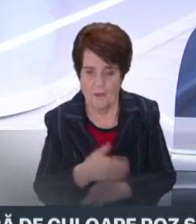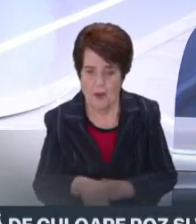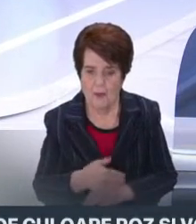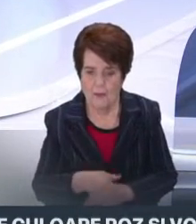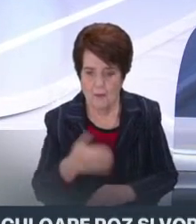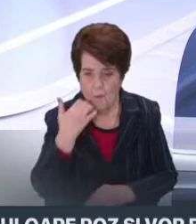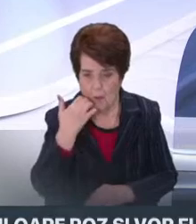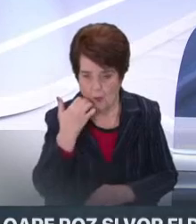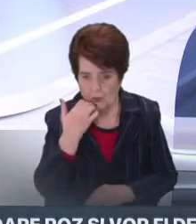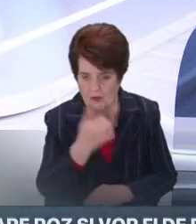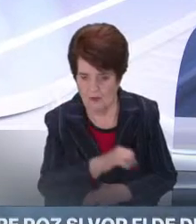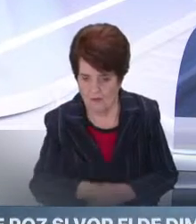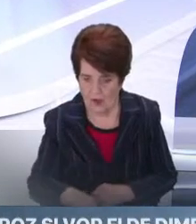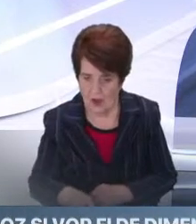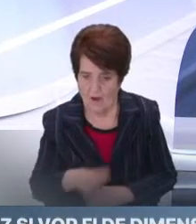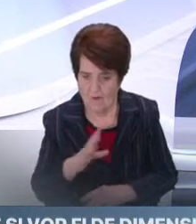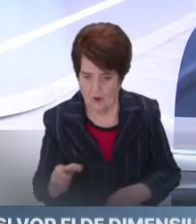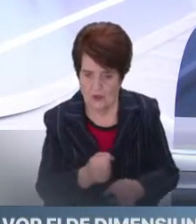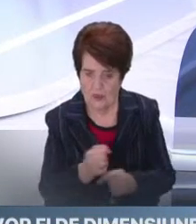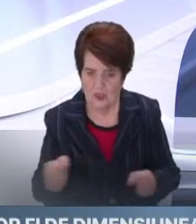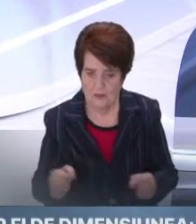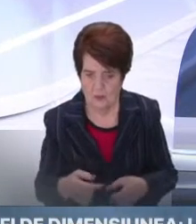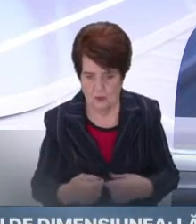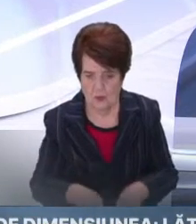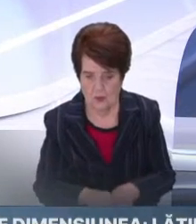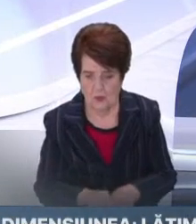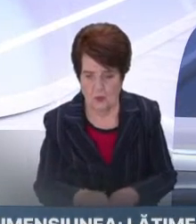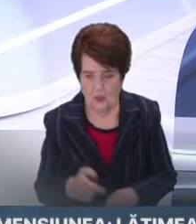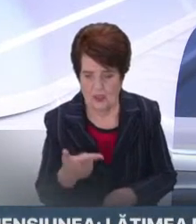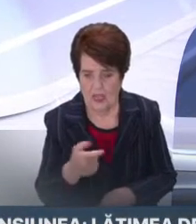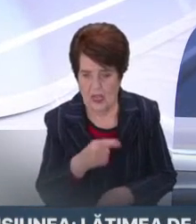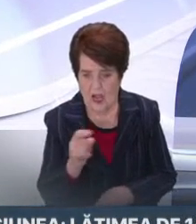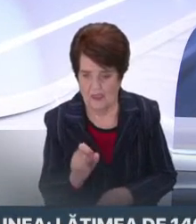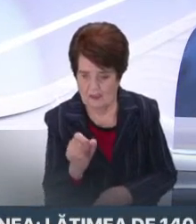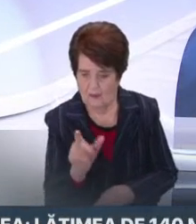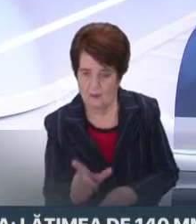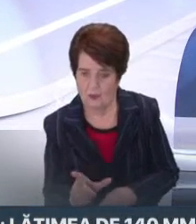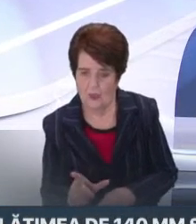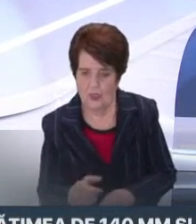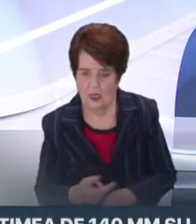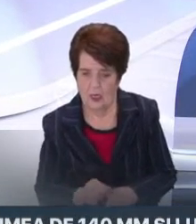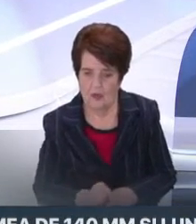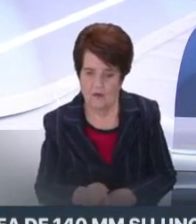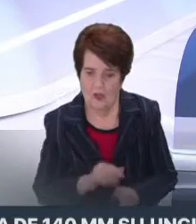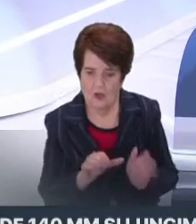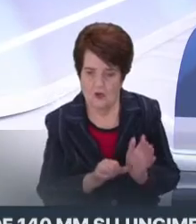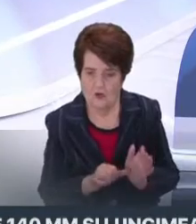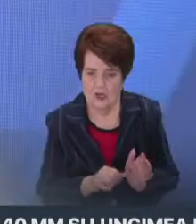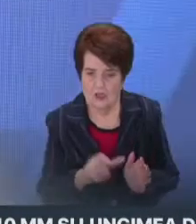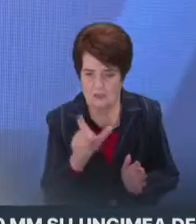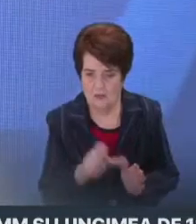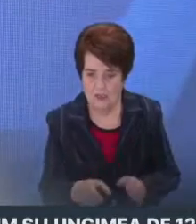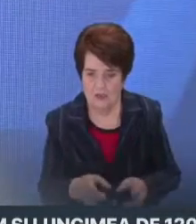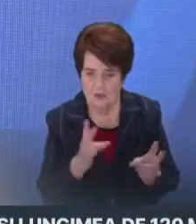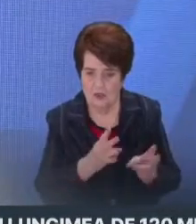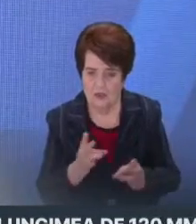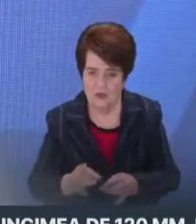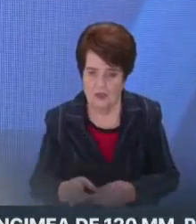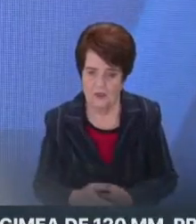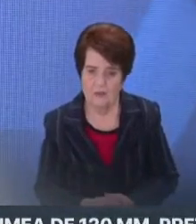s-a produs o explozie din cauza unei astfel de butelii. Atunci 6 persoane au avut de suferit, inclusiv